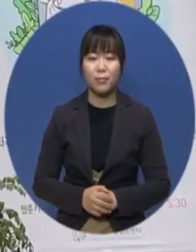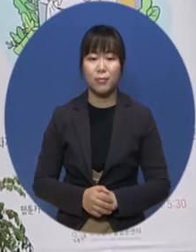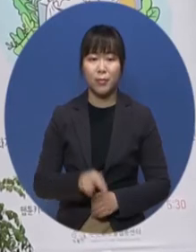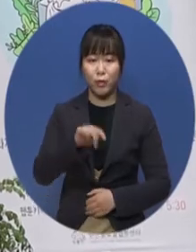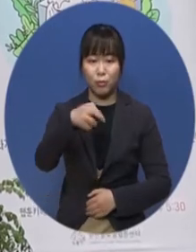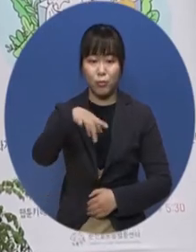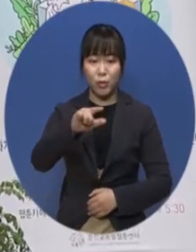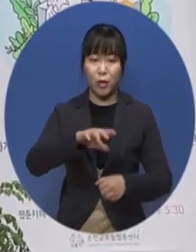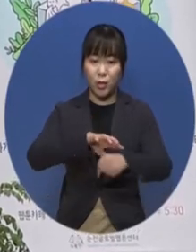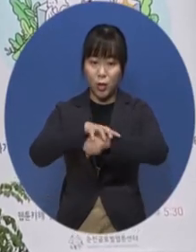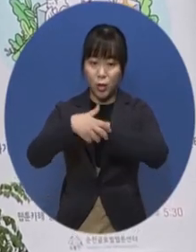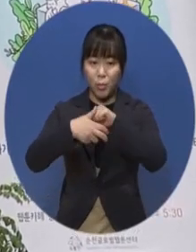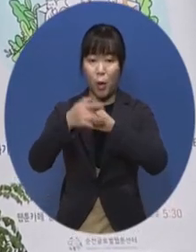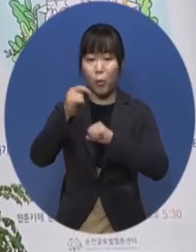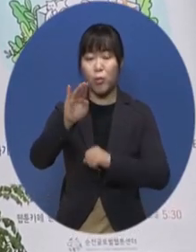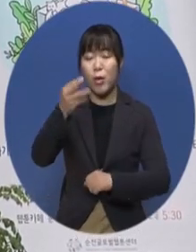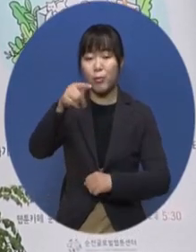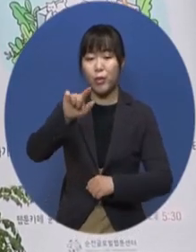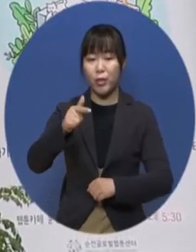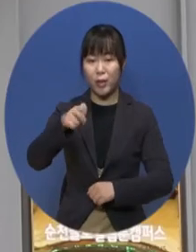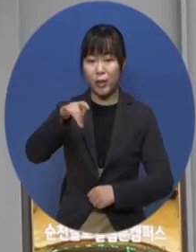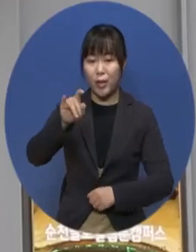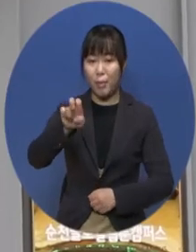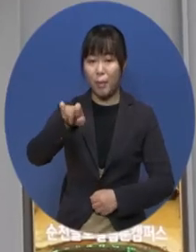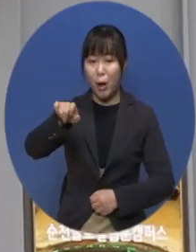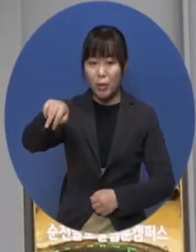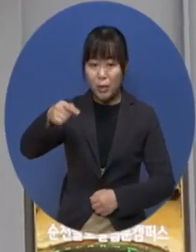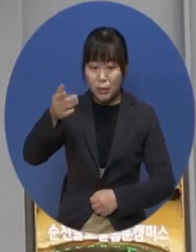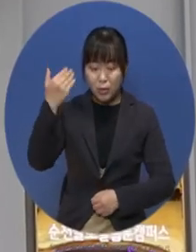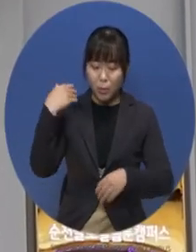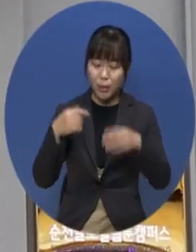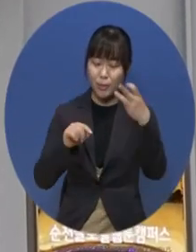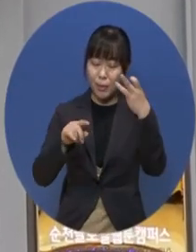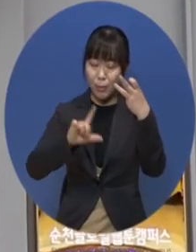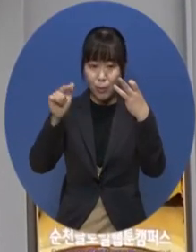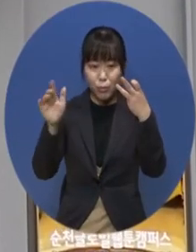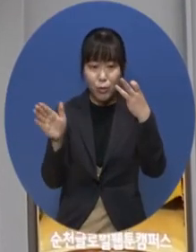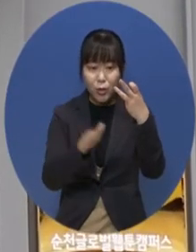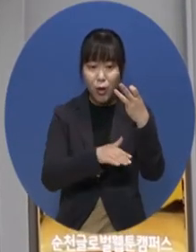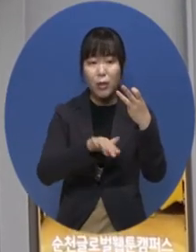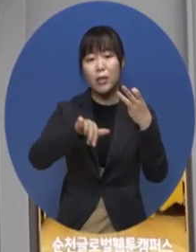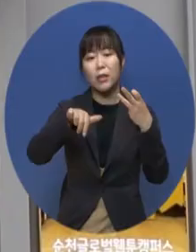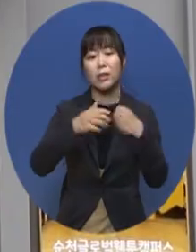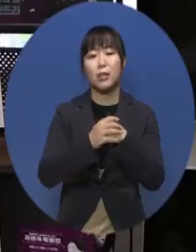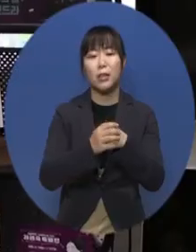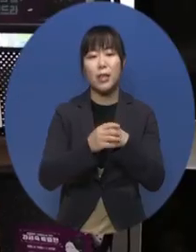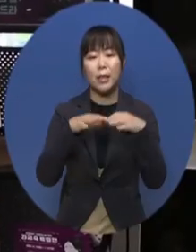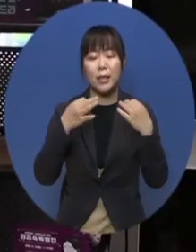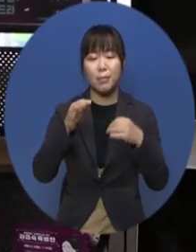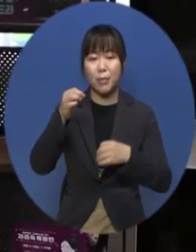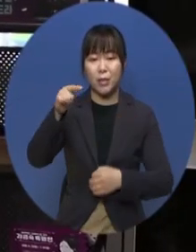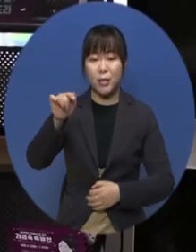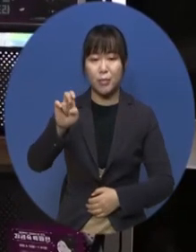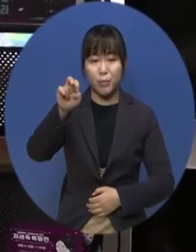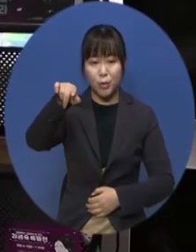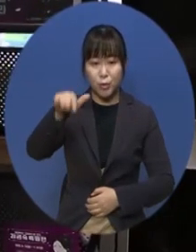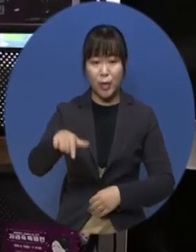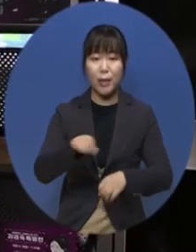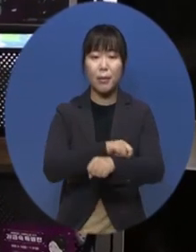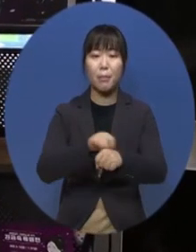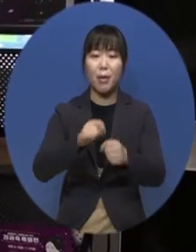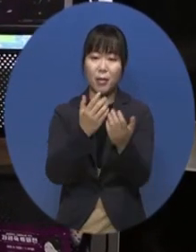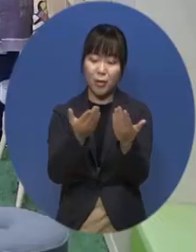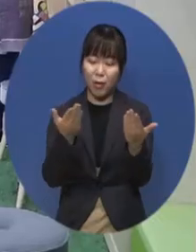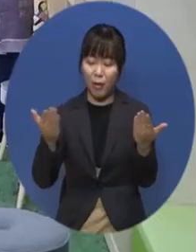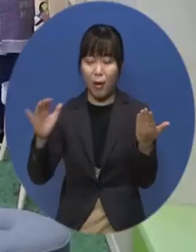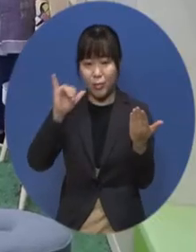순천 글로벌 웹툰 캠퍼스에서는 지난 13일부터 그래픽 노블 작가 김금숙 특별전이 열리고